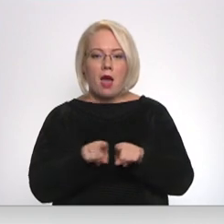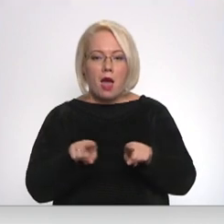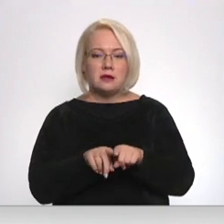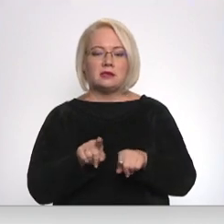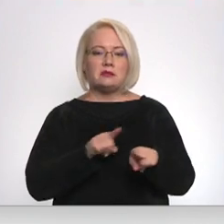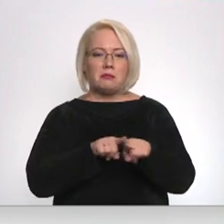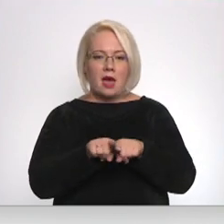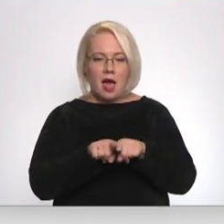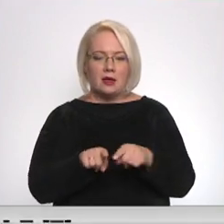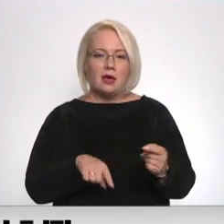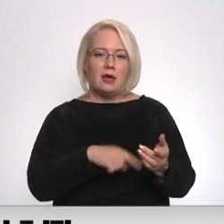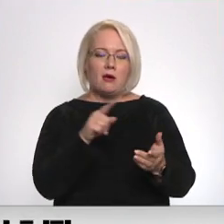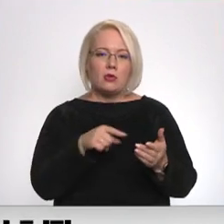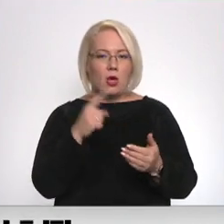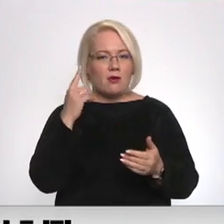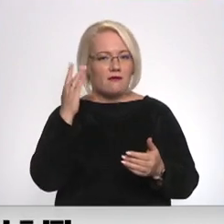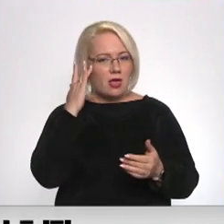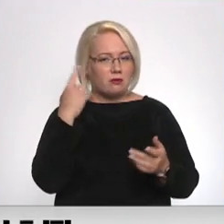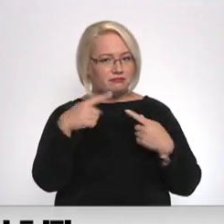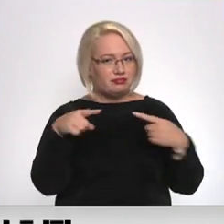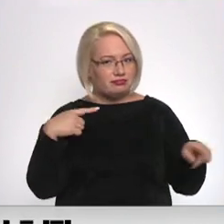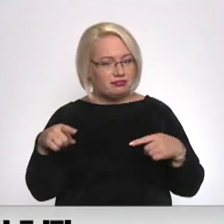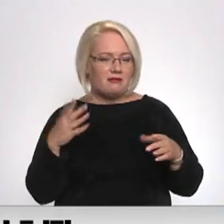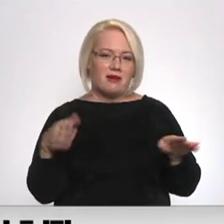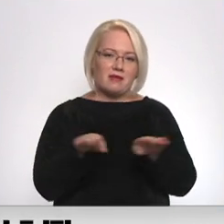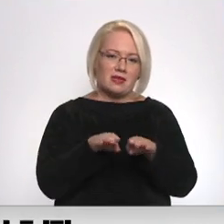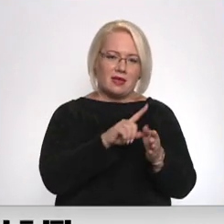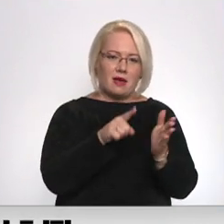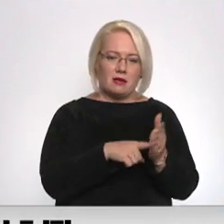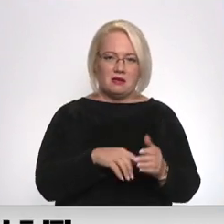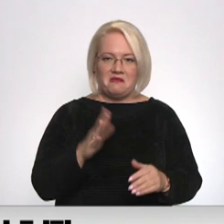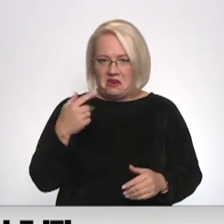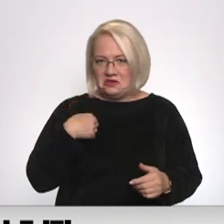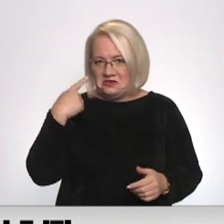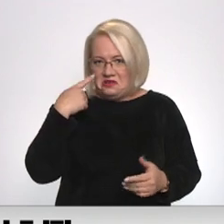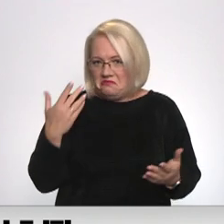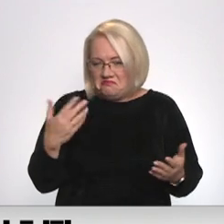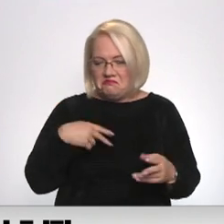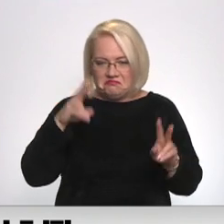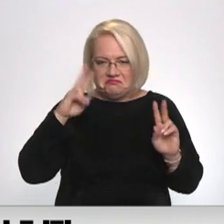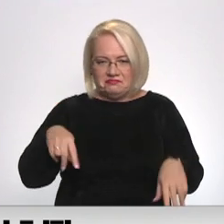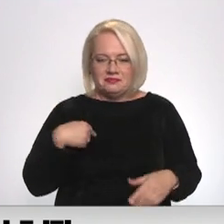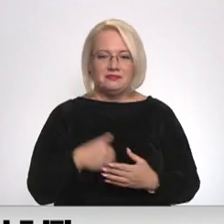brāļi. Bet kā šķiet, atšķiras jums tie viedokļi vai nē vienā ģimenē? Nu, vai es zinu. Nezinu.